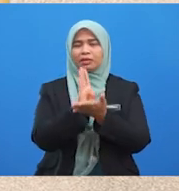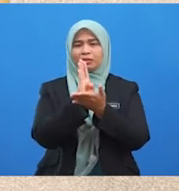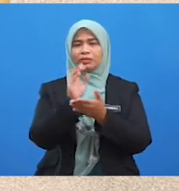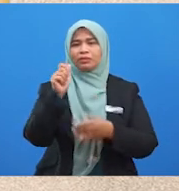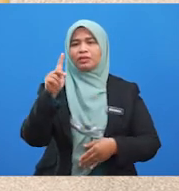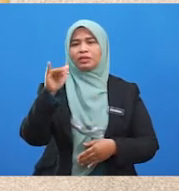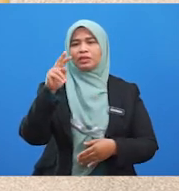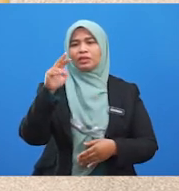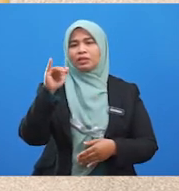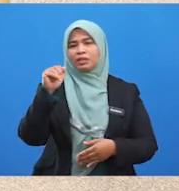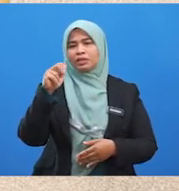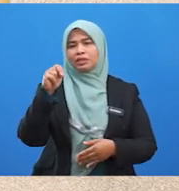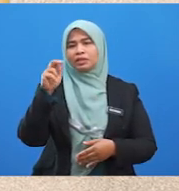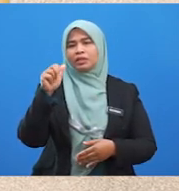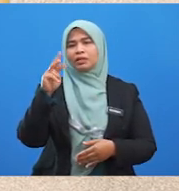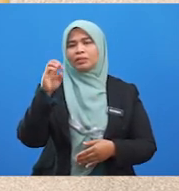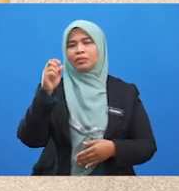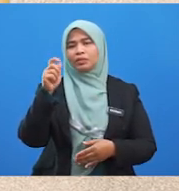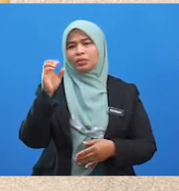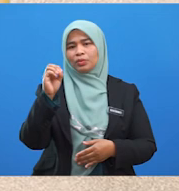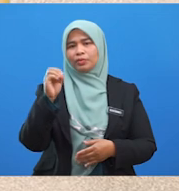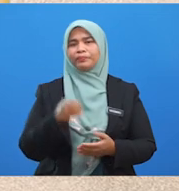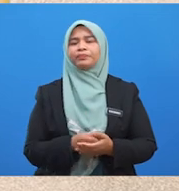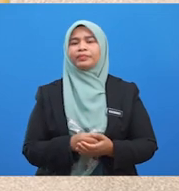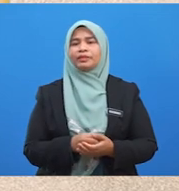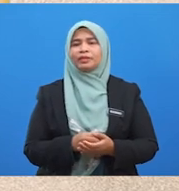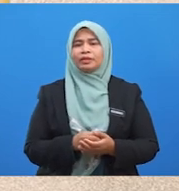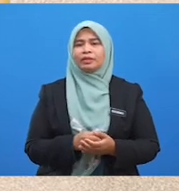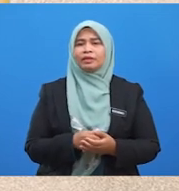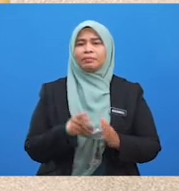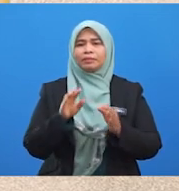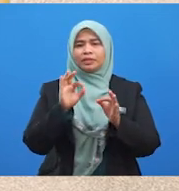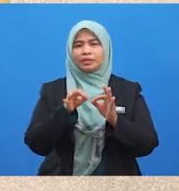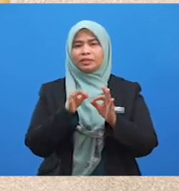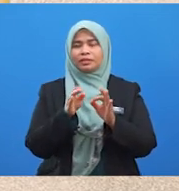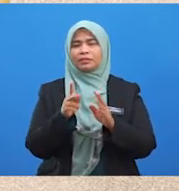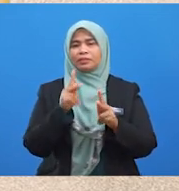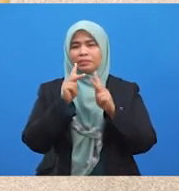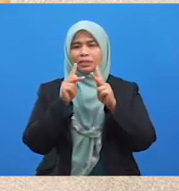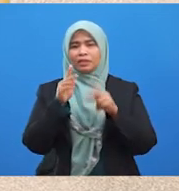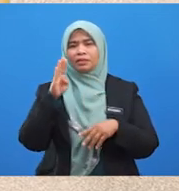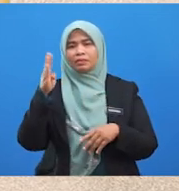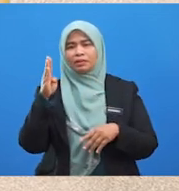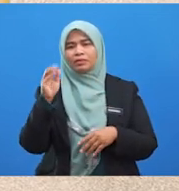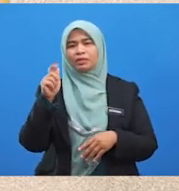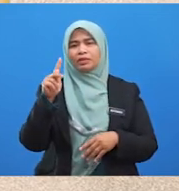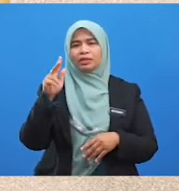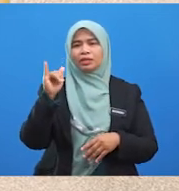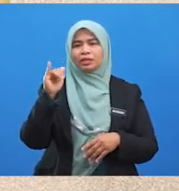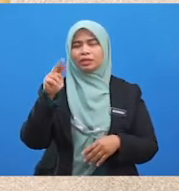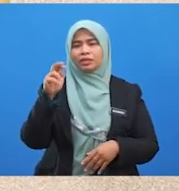Penterjemah berkata bahawa Akinomoto meminta penjelasan mengenai makna beruk